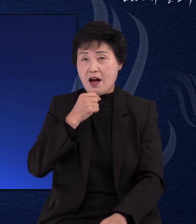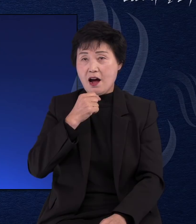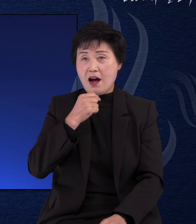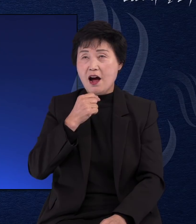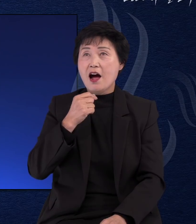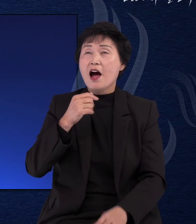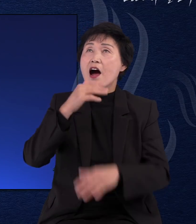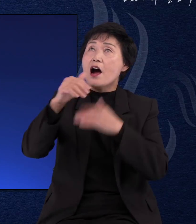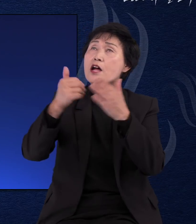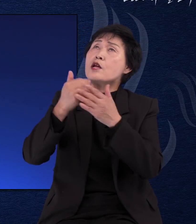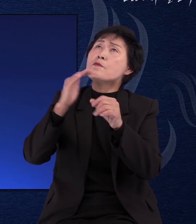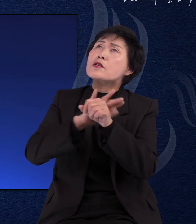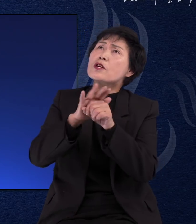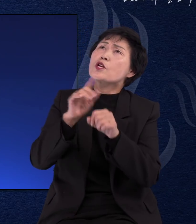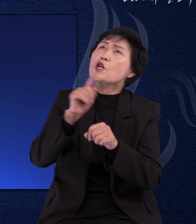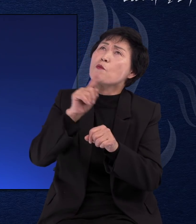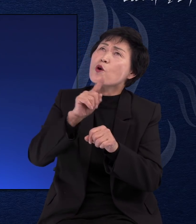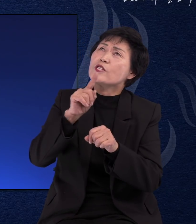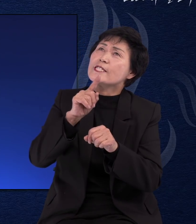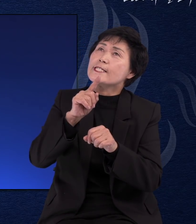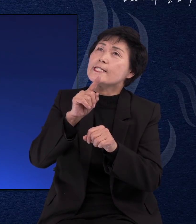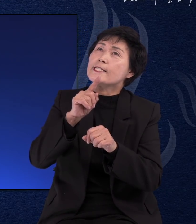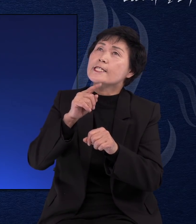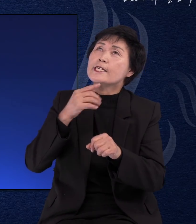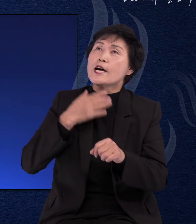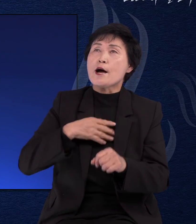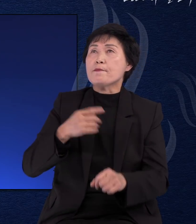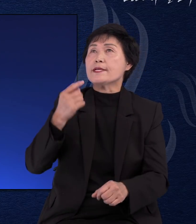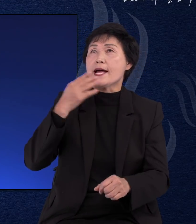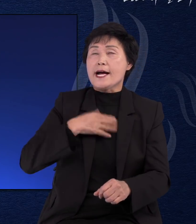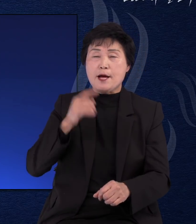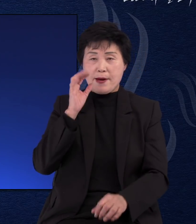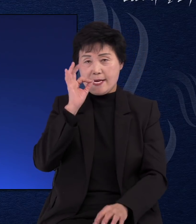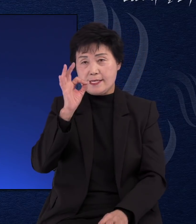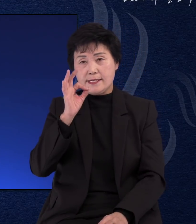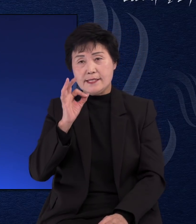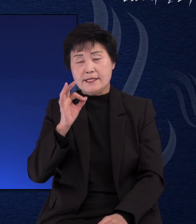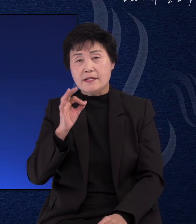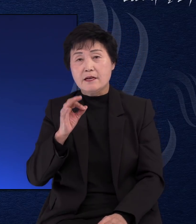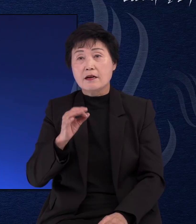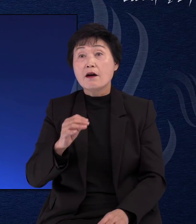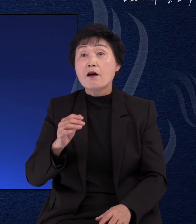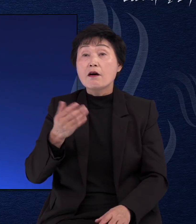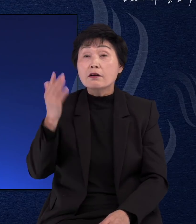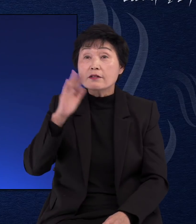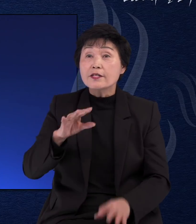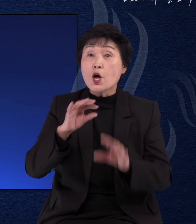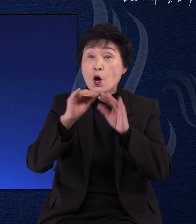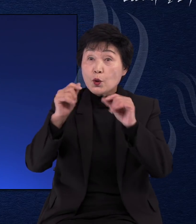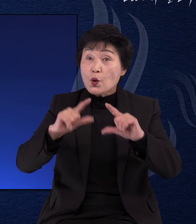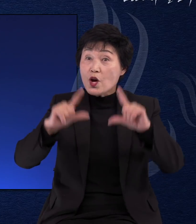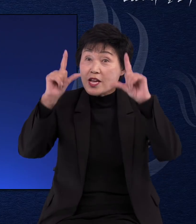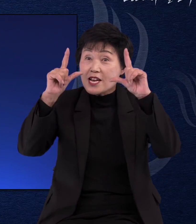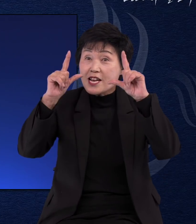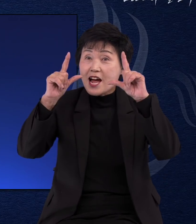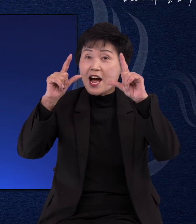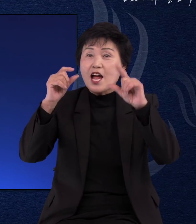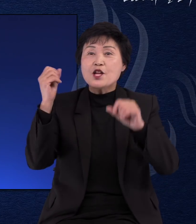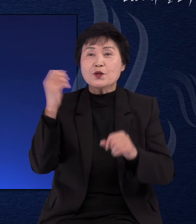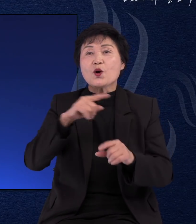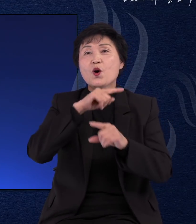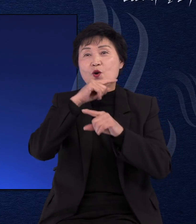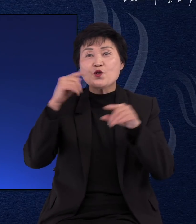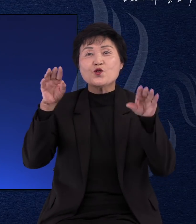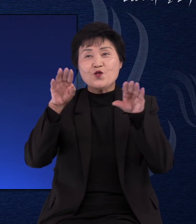한번 알아봐야 되겠다. 그리고는 예수도 믿지 않은 채 토요일 저녁 중고등부 예배, 주일날 어른 예배